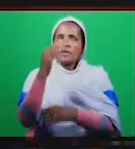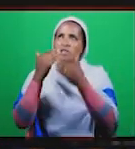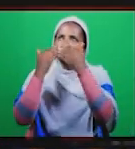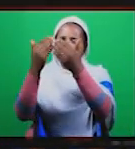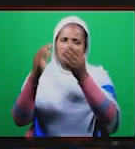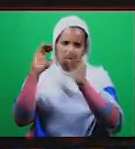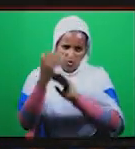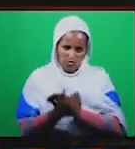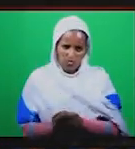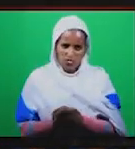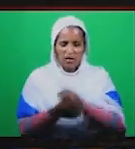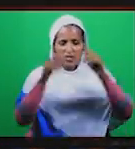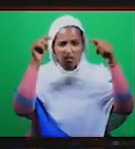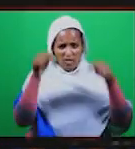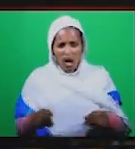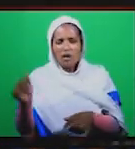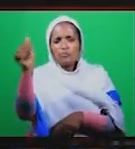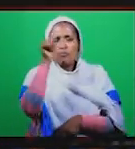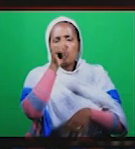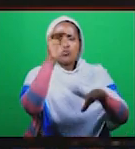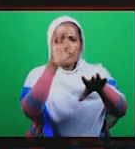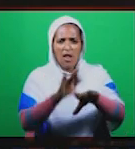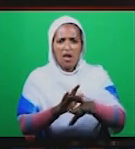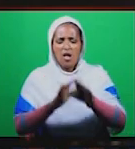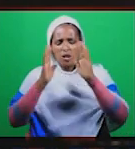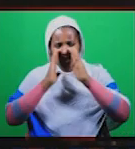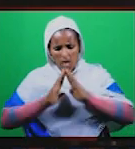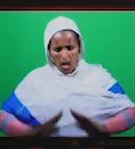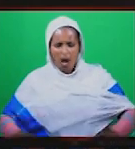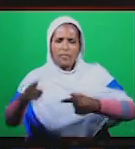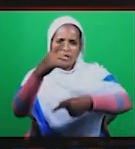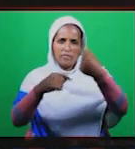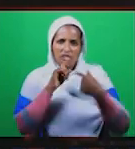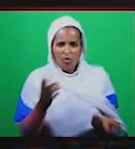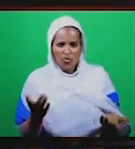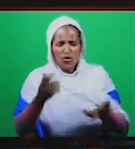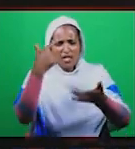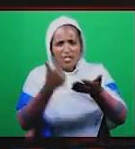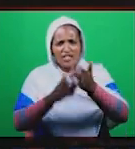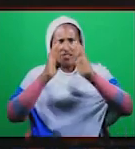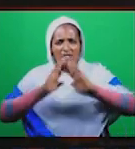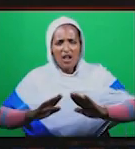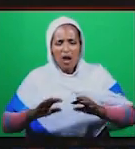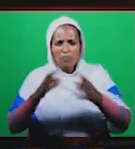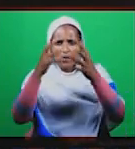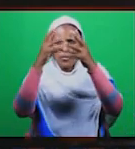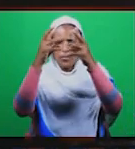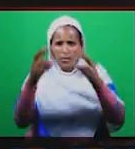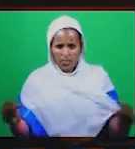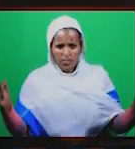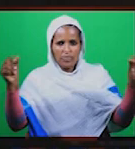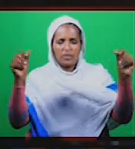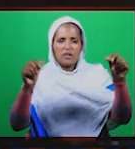ለመንግስት ማመልከት መጮህ ያለባችሁ። ስለዚህ እግዚአብሔር የተመሰገነ ይሁን፣ ዛሬ በኢትዮጵያ